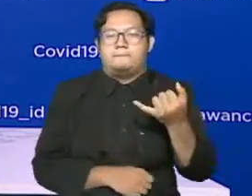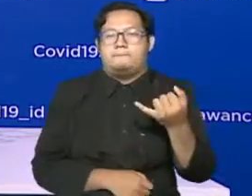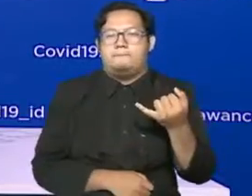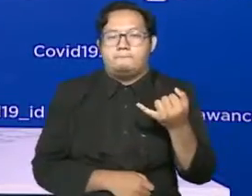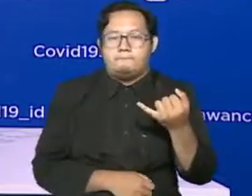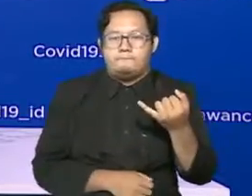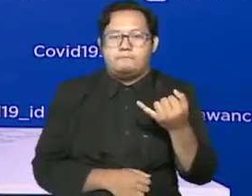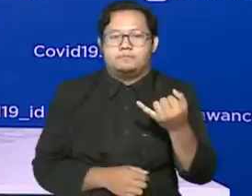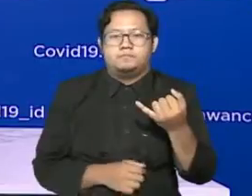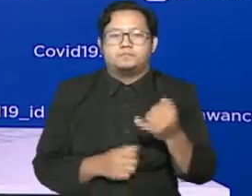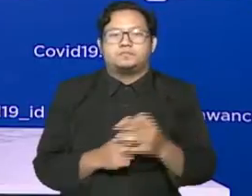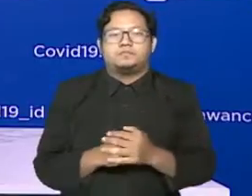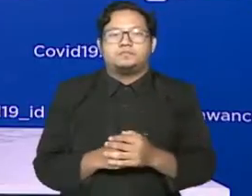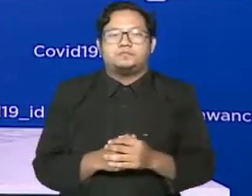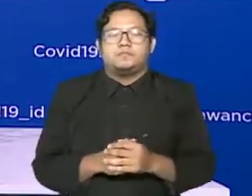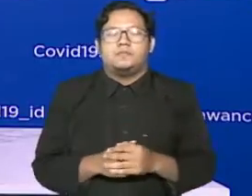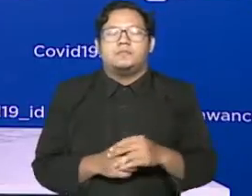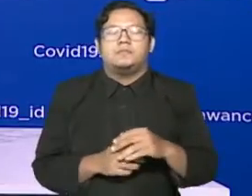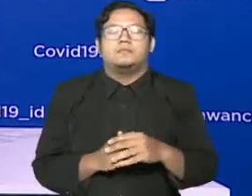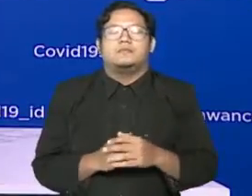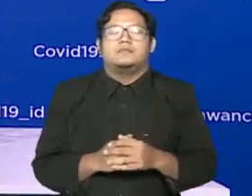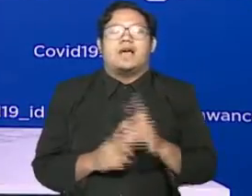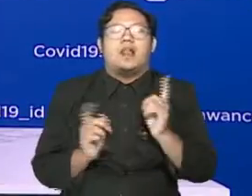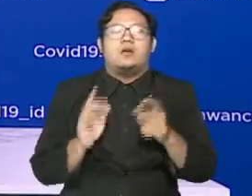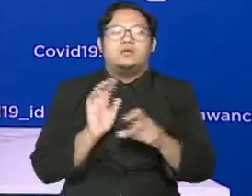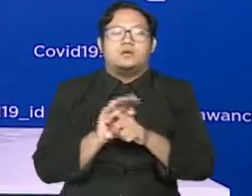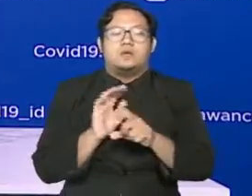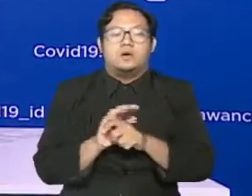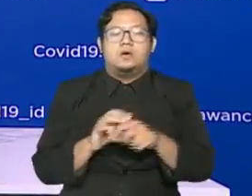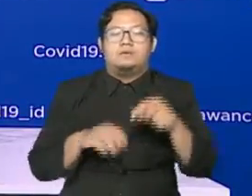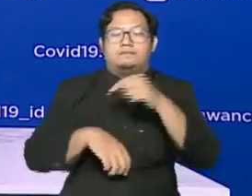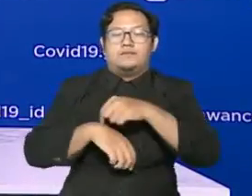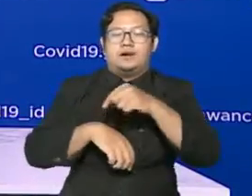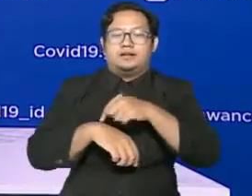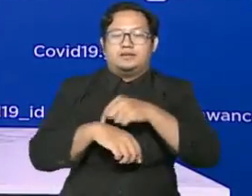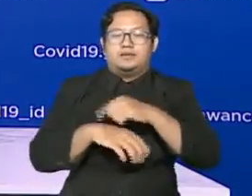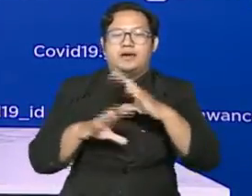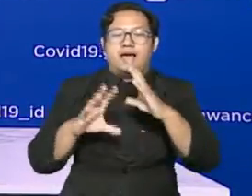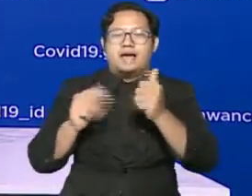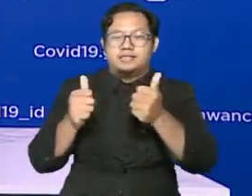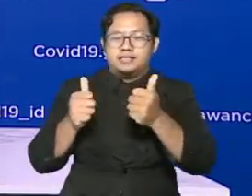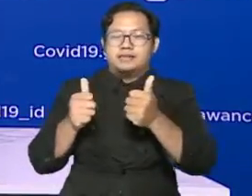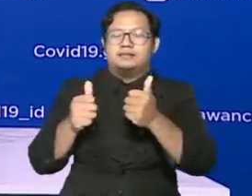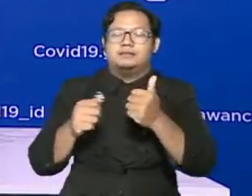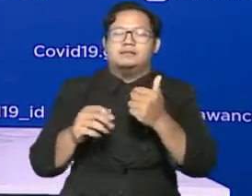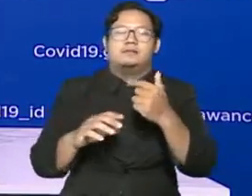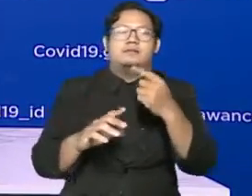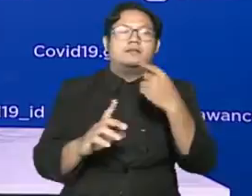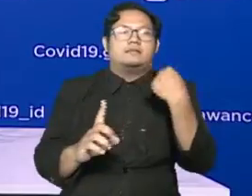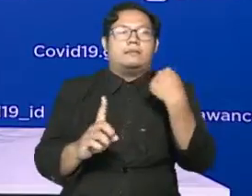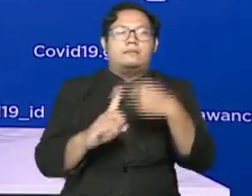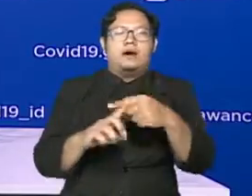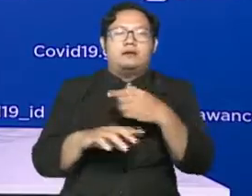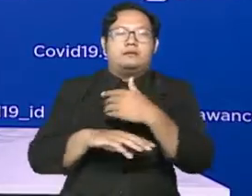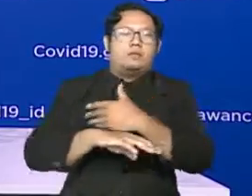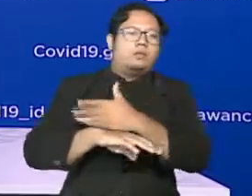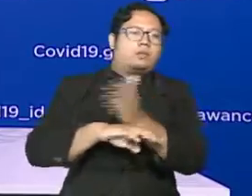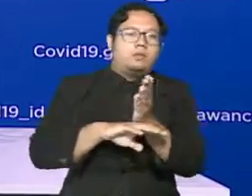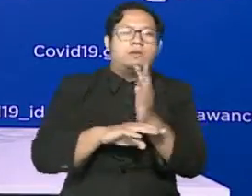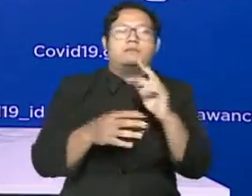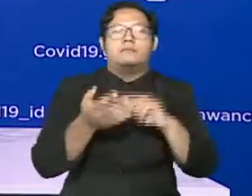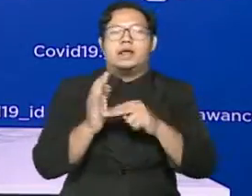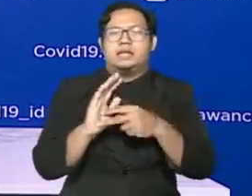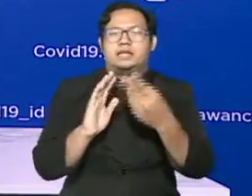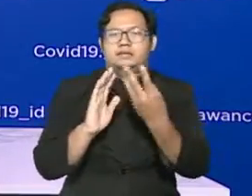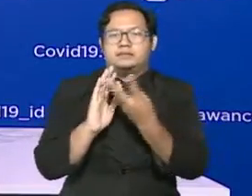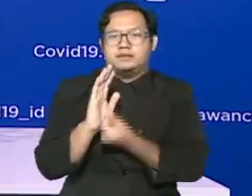pemeriksaan arti PCR dan apabila terjadi penambahan waktu keluar hasil maka tidak akan meningkatkan biaya tes